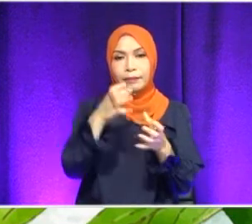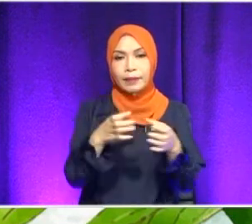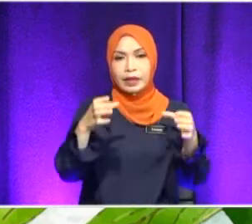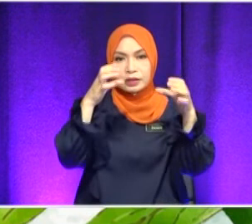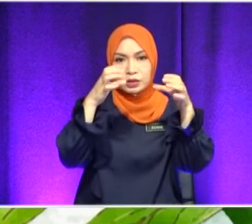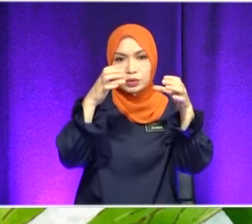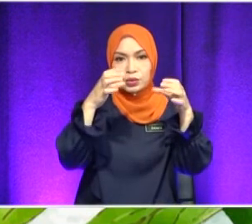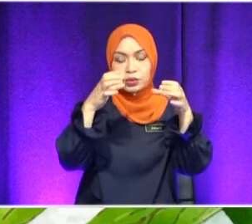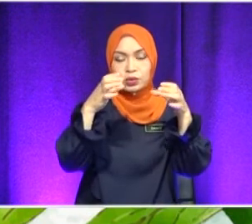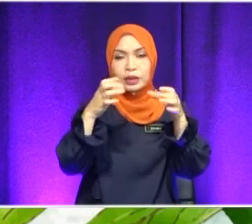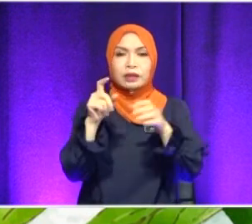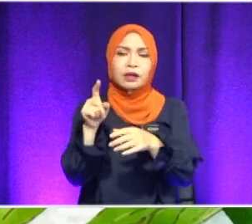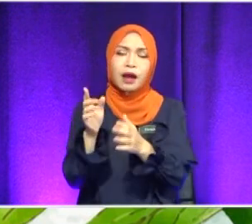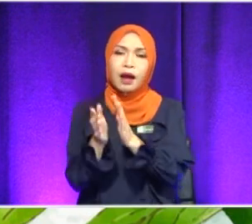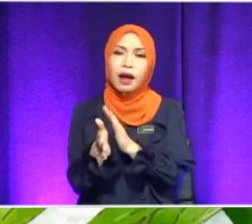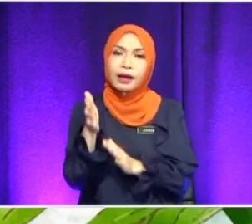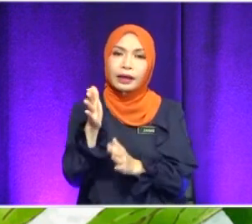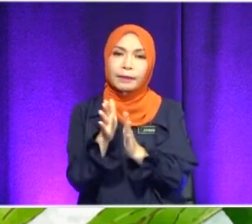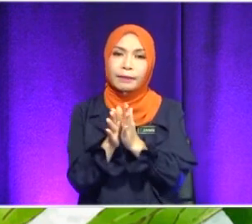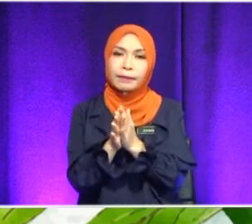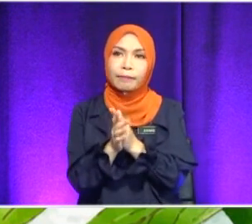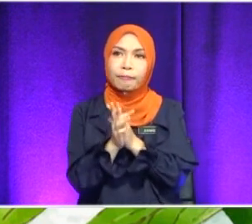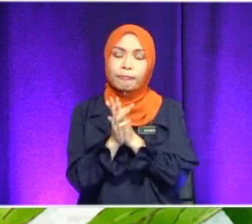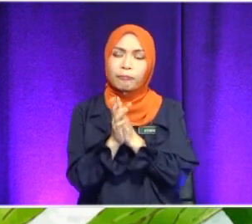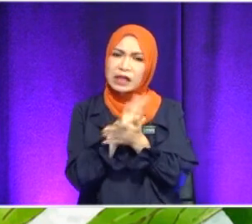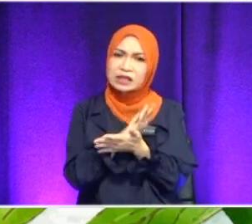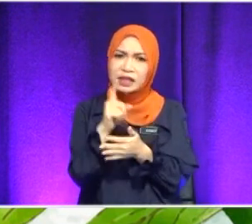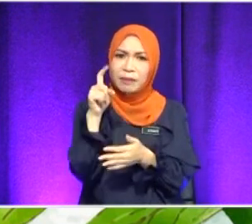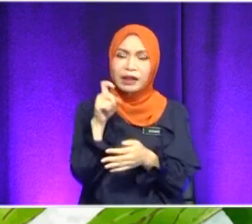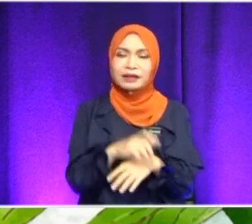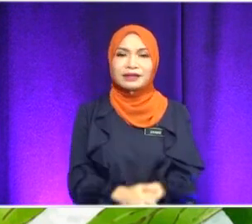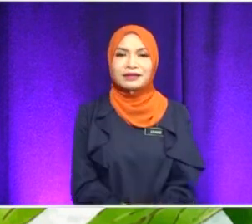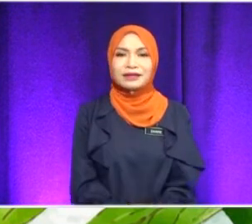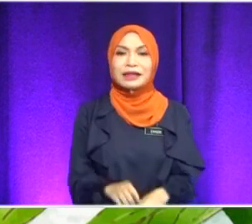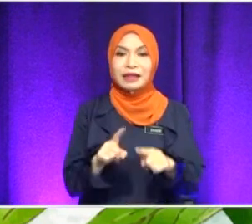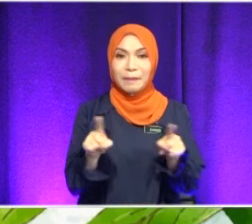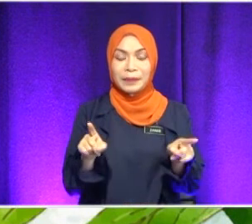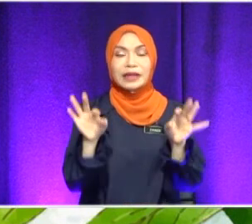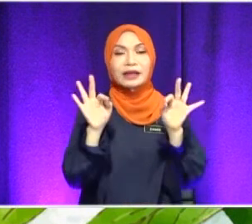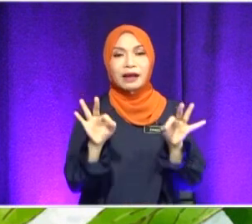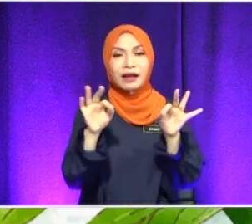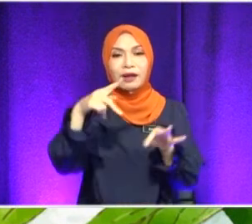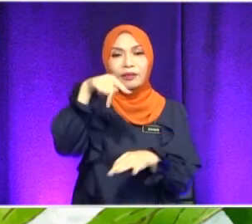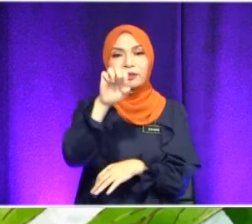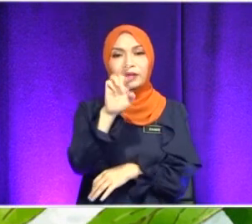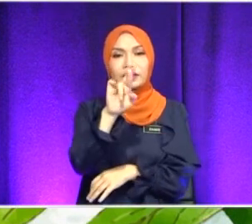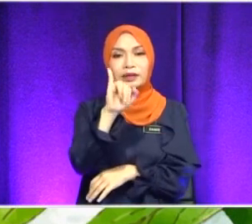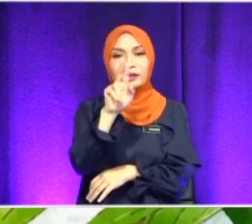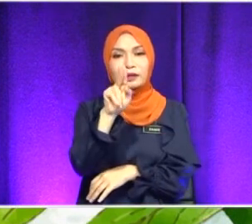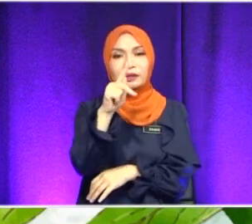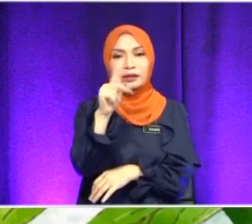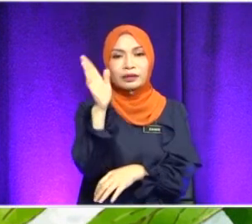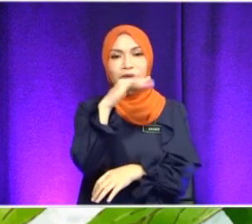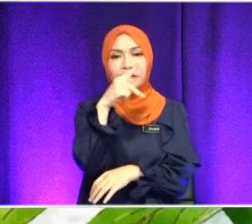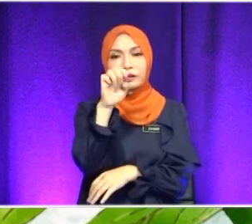betul damia kalau pukul Purwokerto dhamira serasi diberi tumbuh takdirnya boleh siku sebab ke toko pikir ini